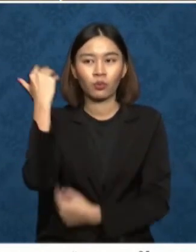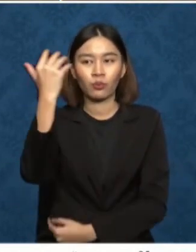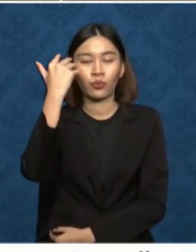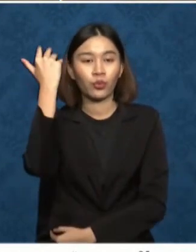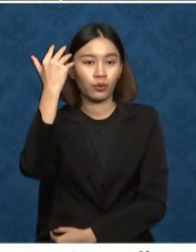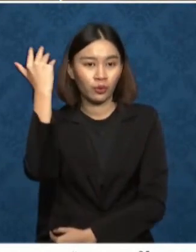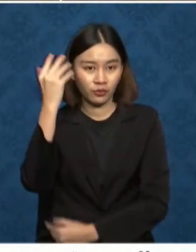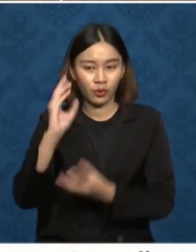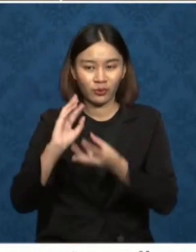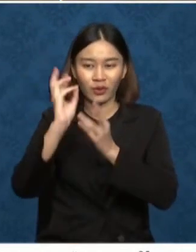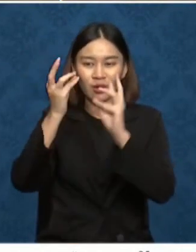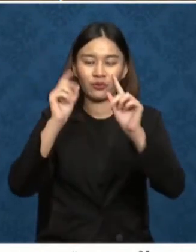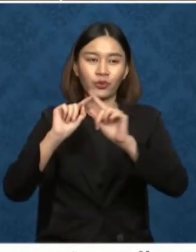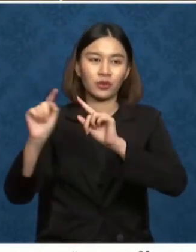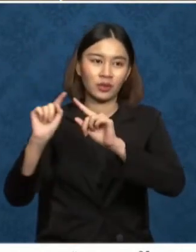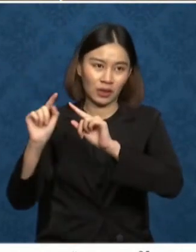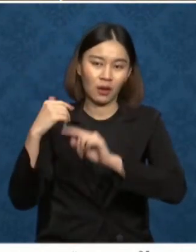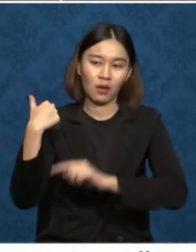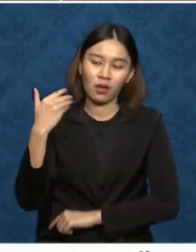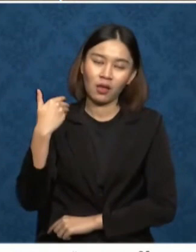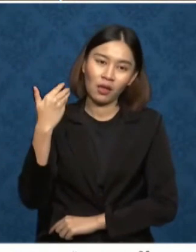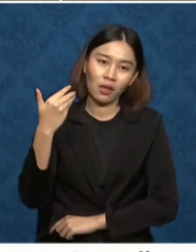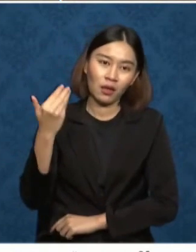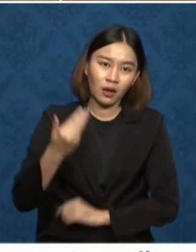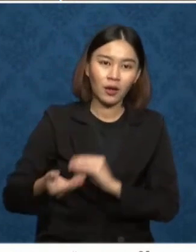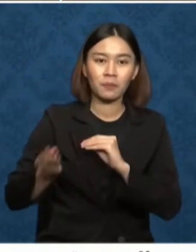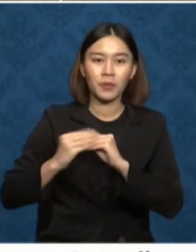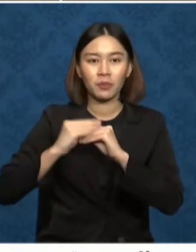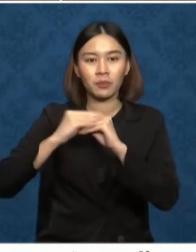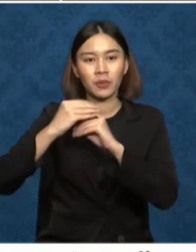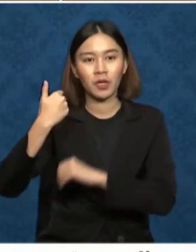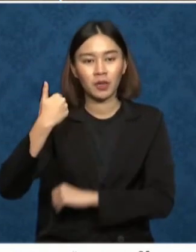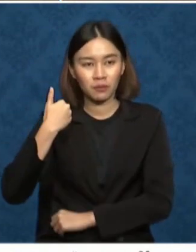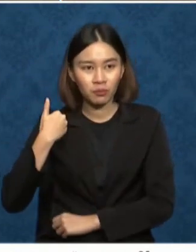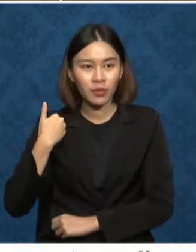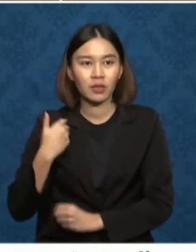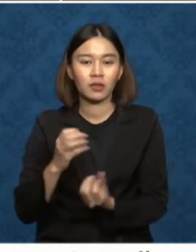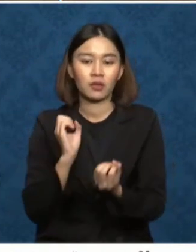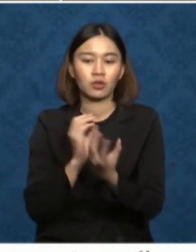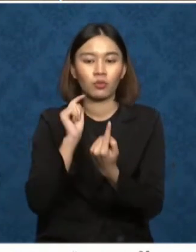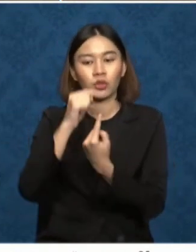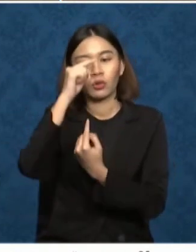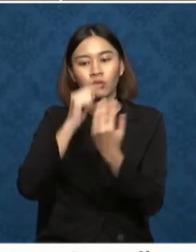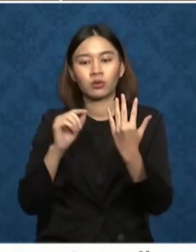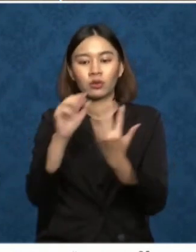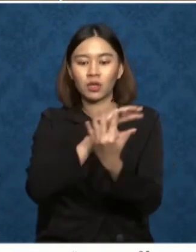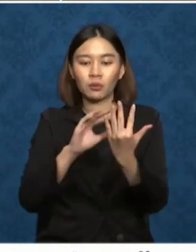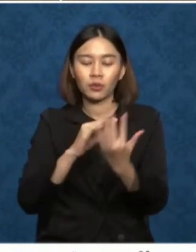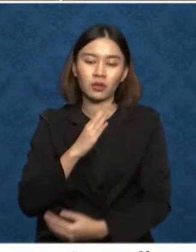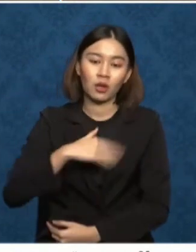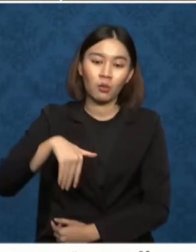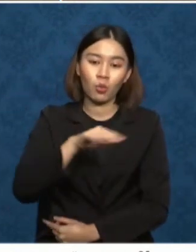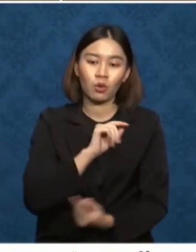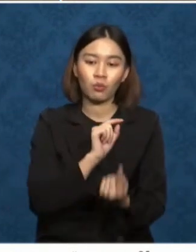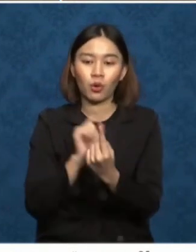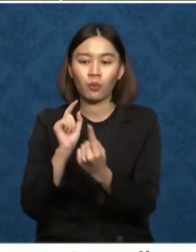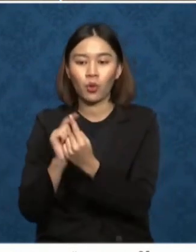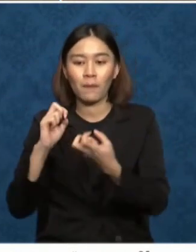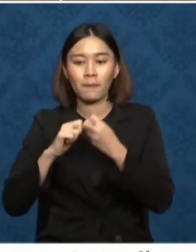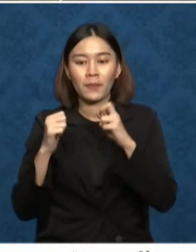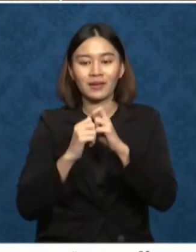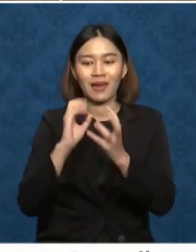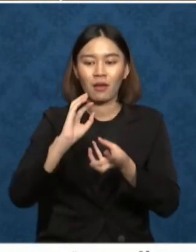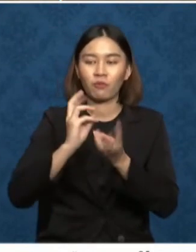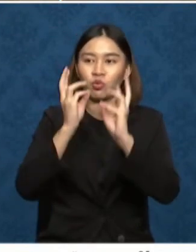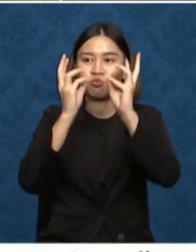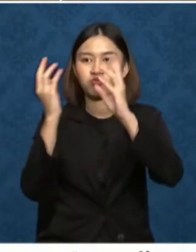าศซึ่งนับวันก็ยิ่งทวีความรุนแรงมากขึ้นซึ่งเกิดขึ้นในประเทศไทยเราต้องเผชิญกับปัญหาหมอกควันฝุ่นละอ